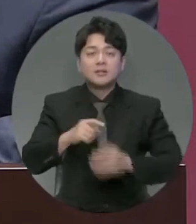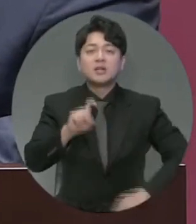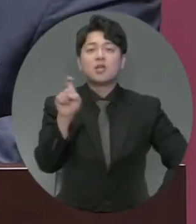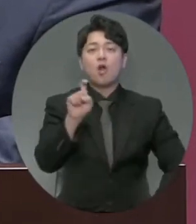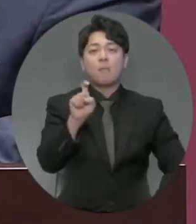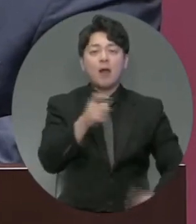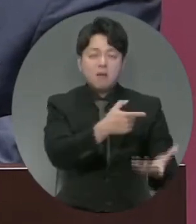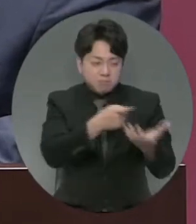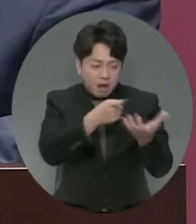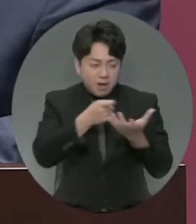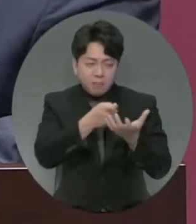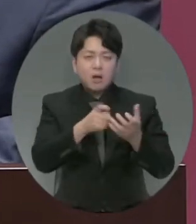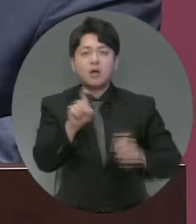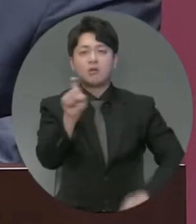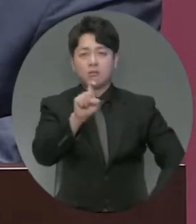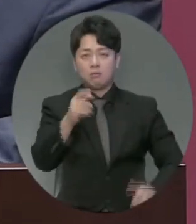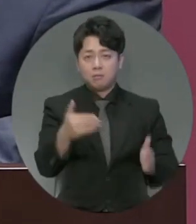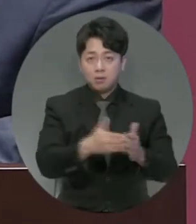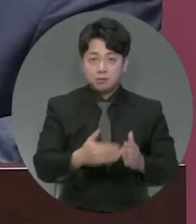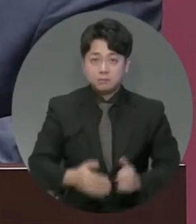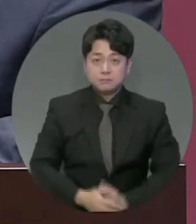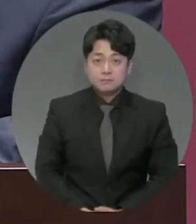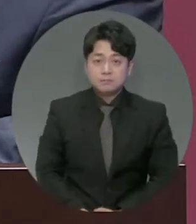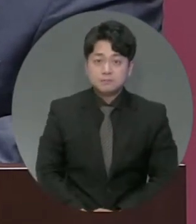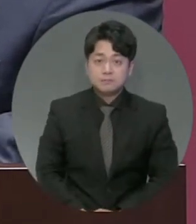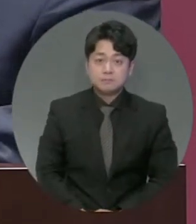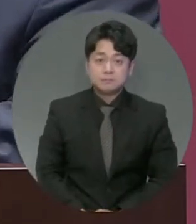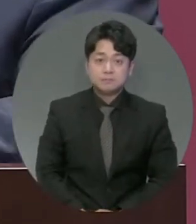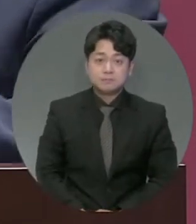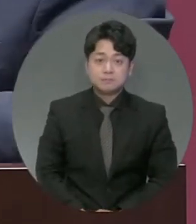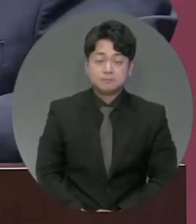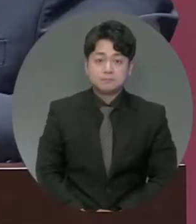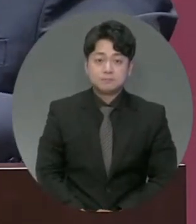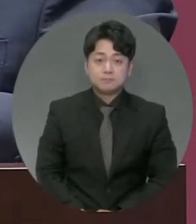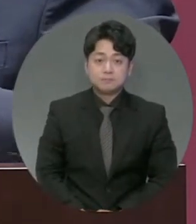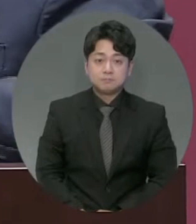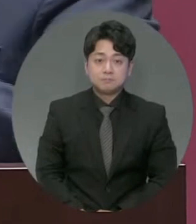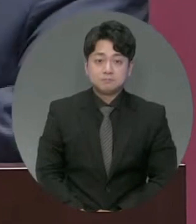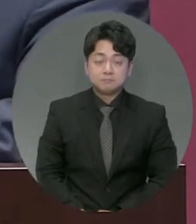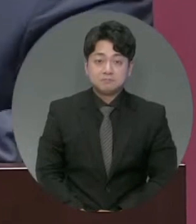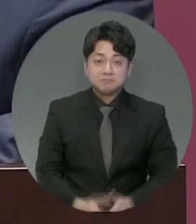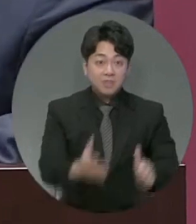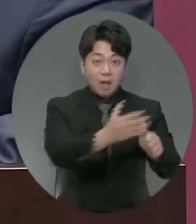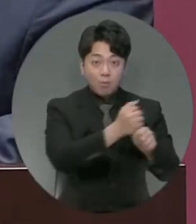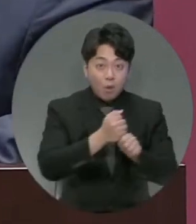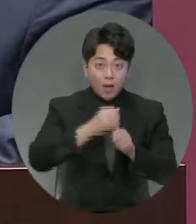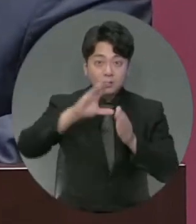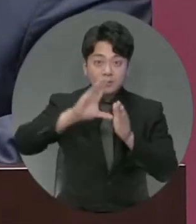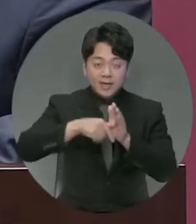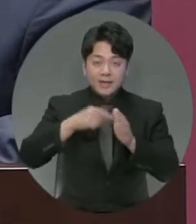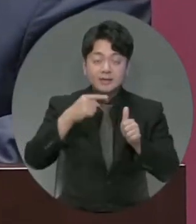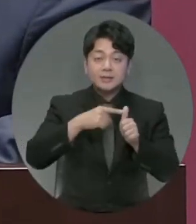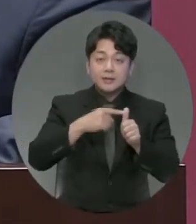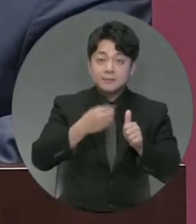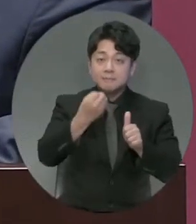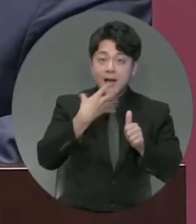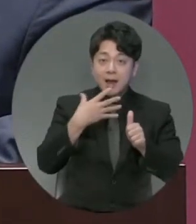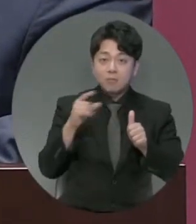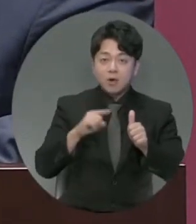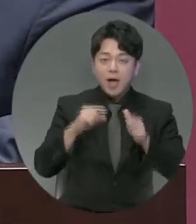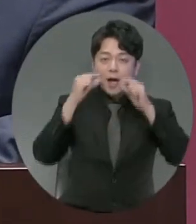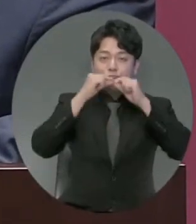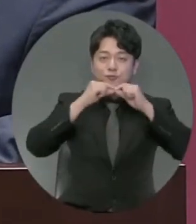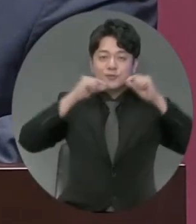기억합니다. 납포했을 때 한 명이 웃으면서 죽자라고 언급했는데 맞습니까? 그 표현은 제가 들은 바가